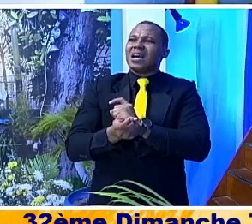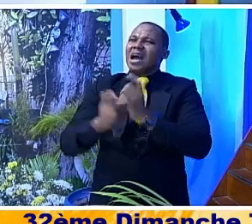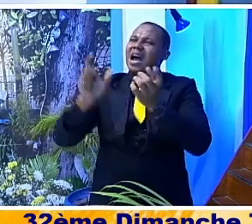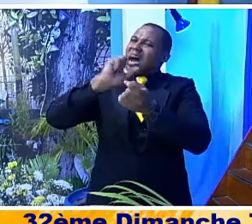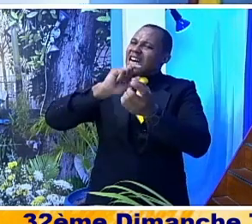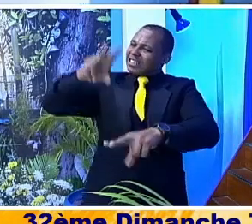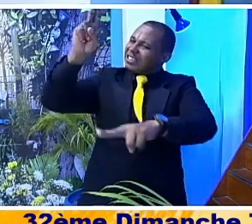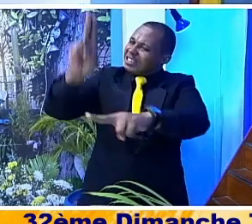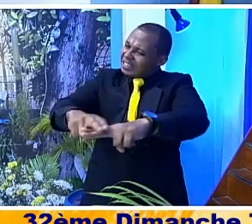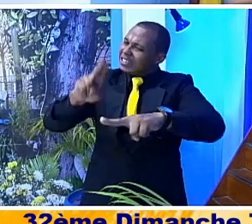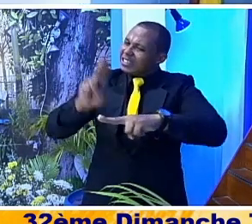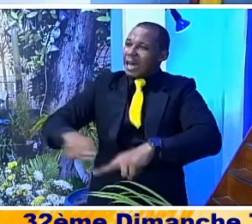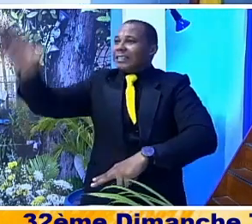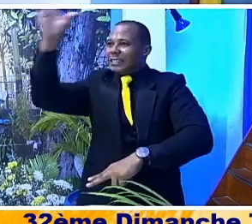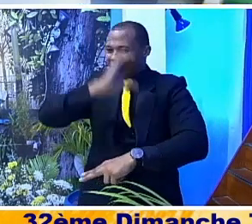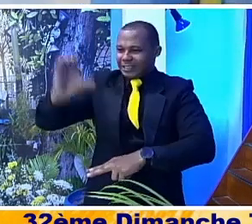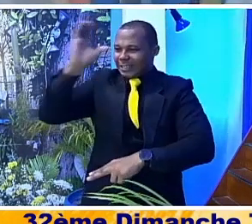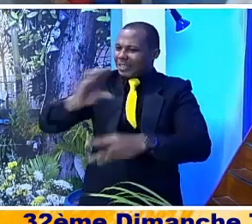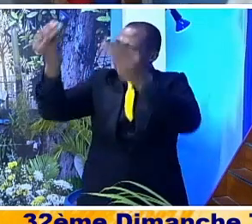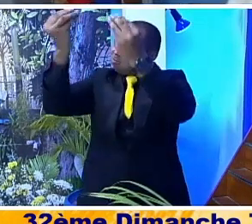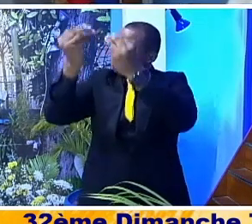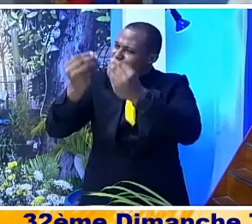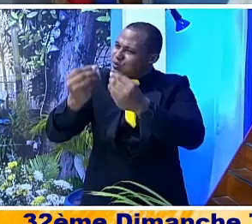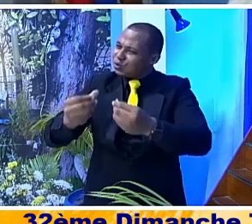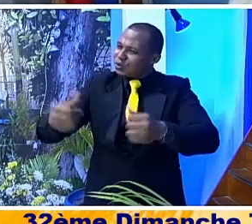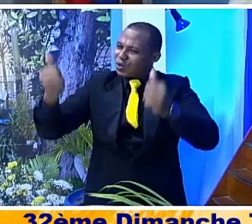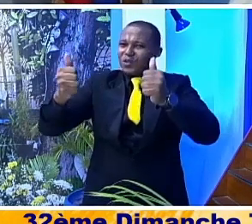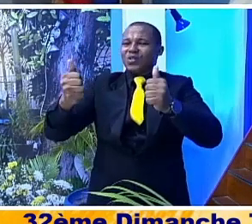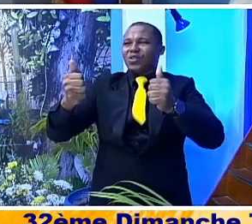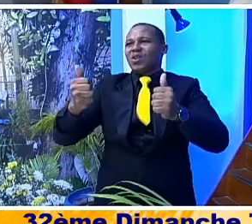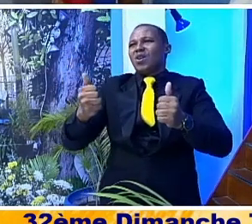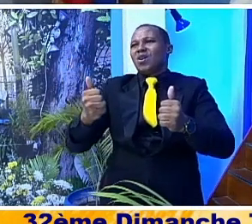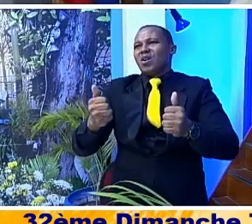on chita, chercher une solution. Mais ça ne va pas dire nous rien, frère Maxime.